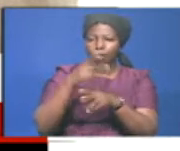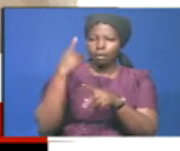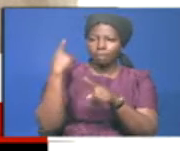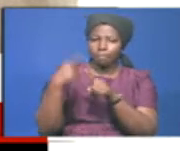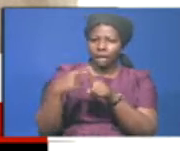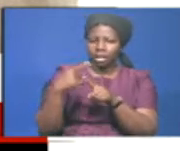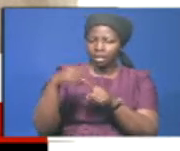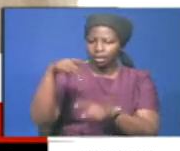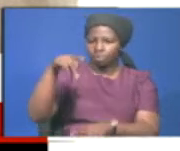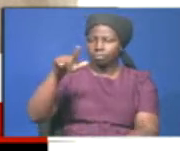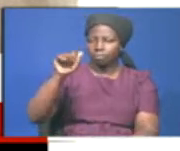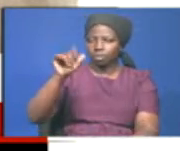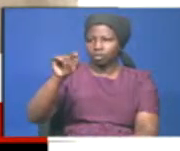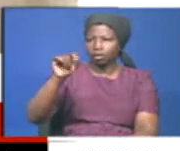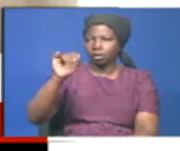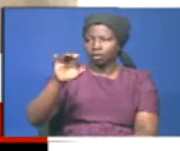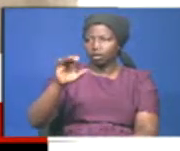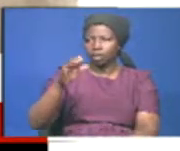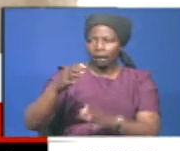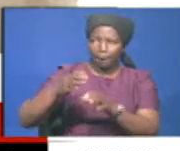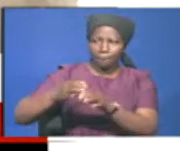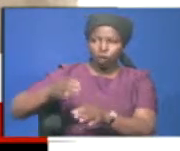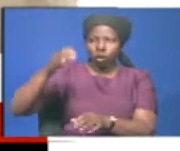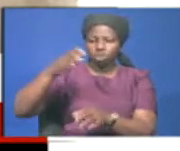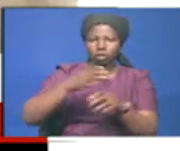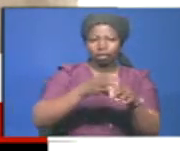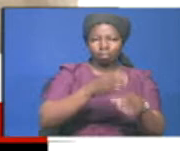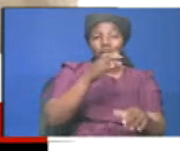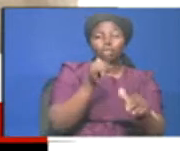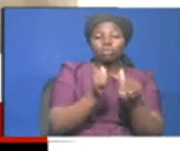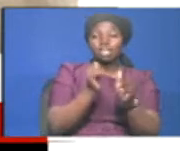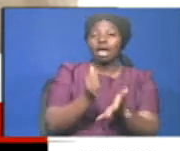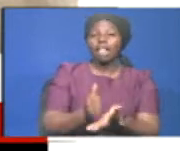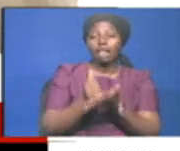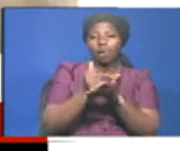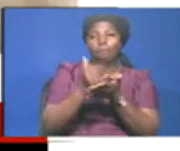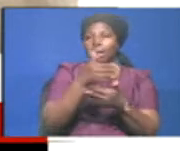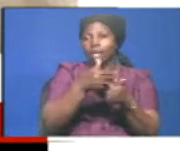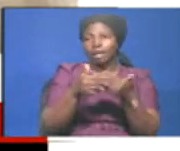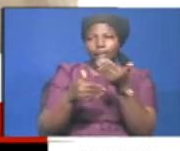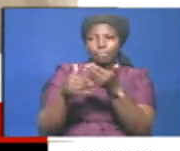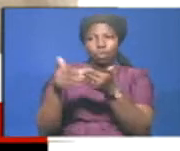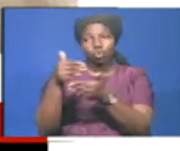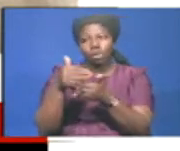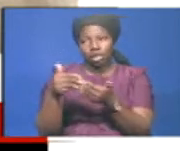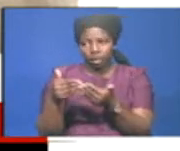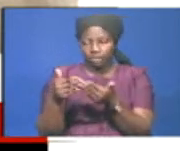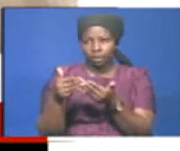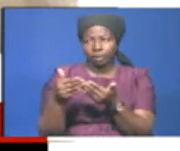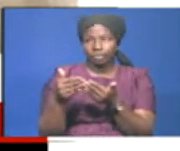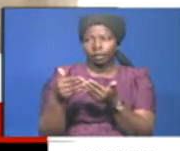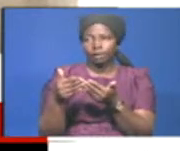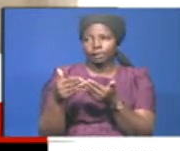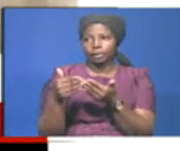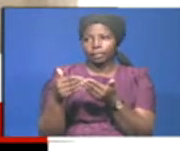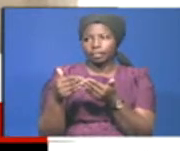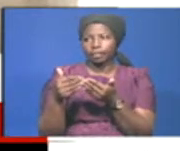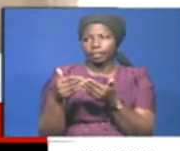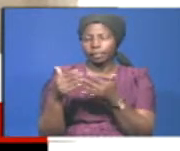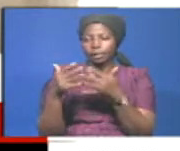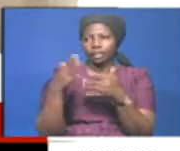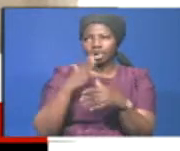zinatusaidia kwa ujenzi na pia kwenye kujenga fence